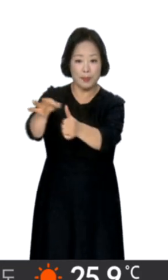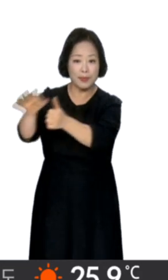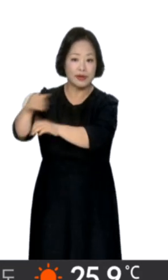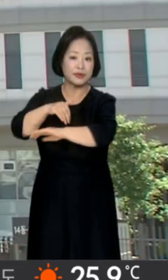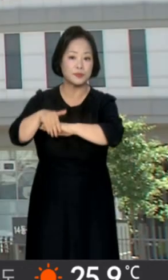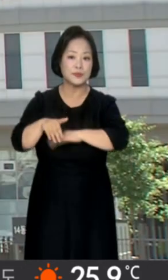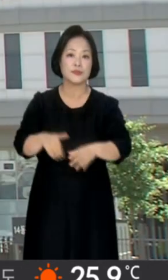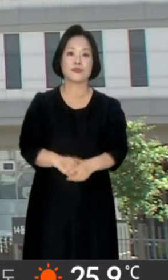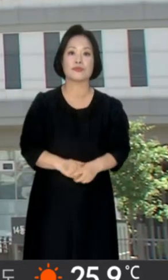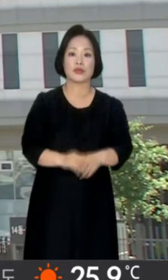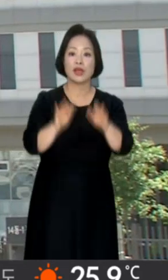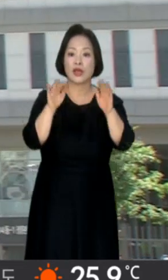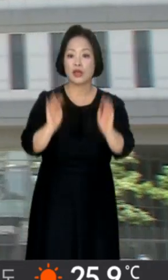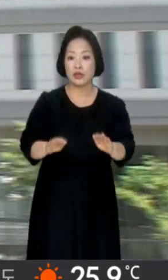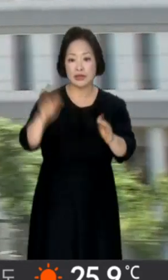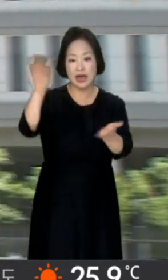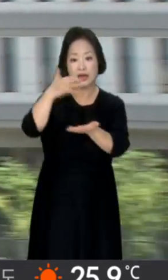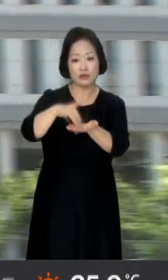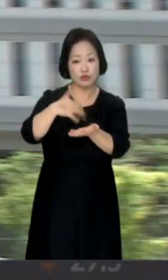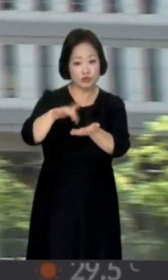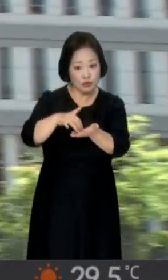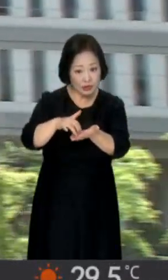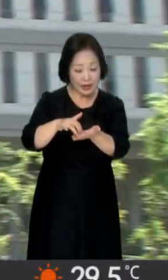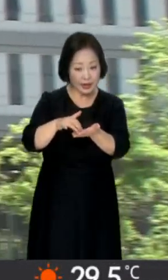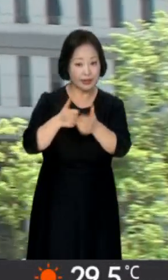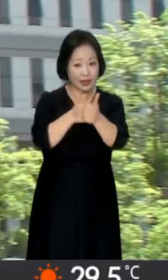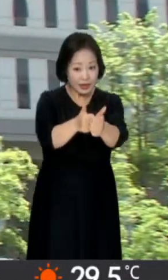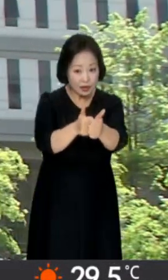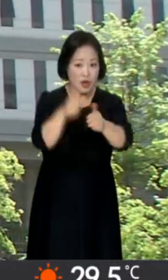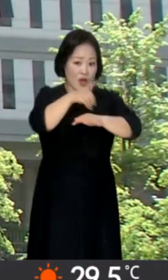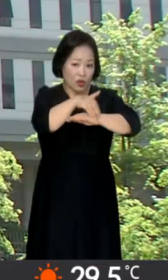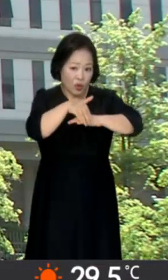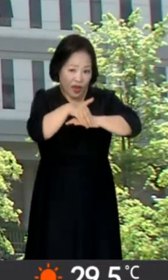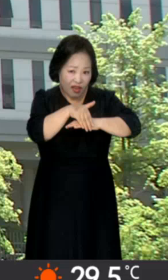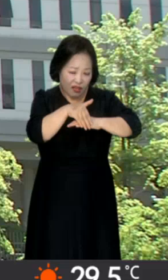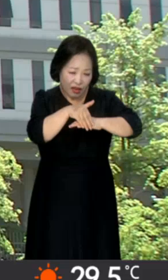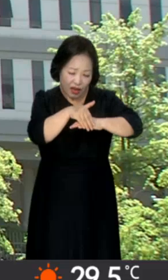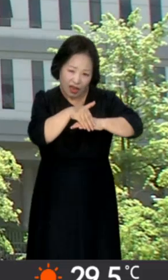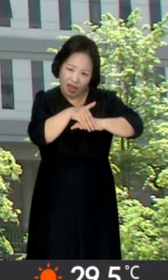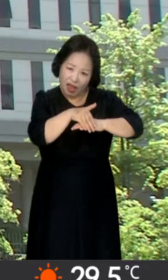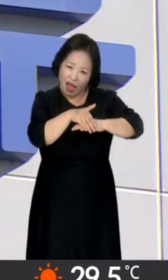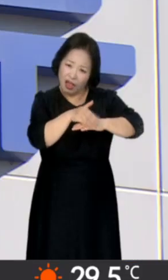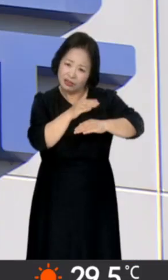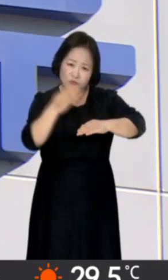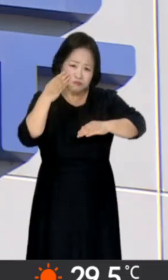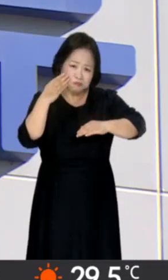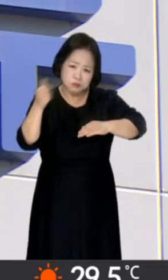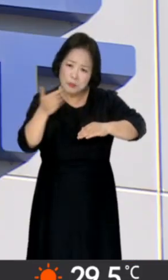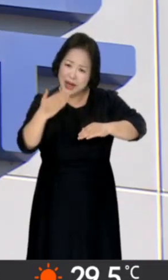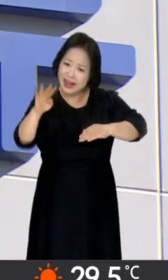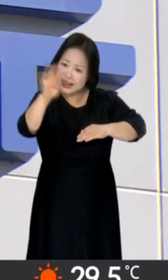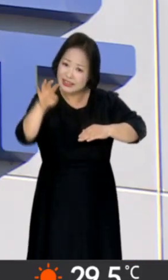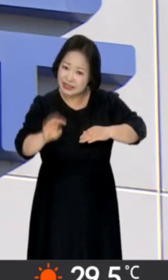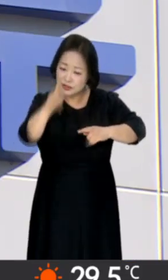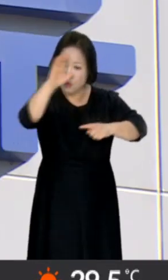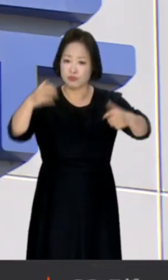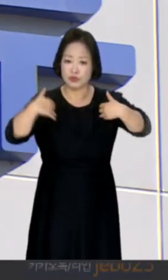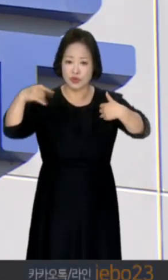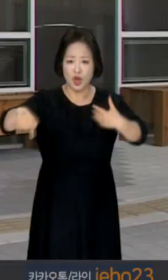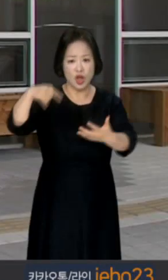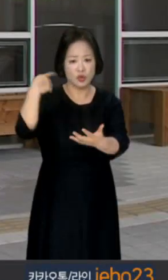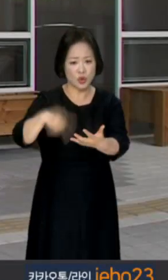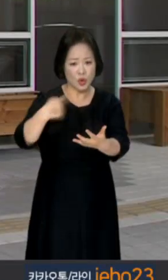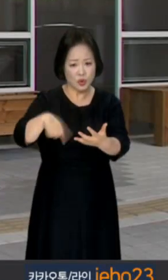계획입니다. 증원 규모 변동 가능성에 따른 계획 차질 우려가 나오지만 정부는 어떤 경우에도 교육의